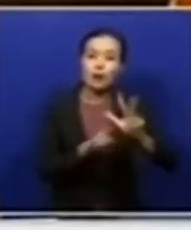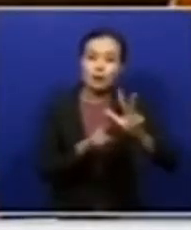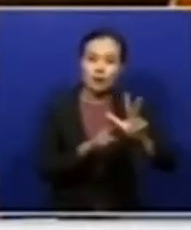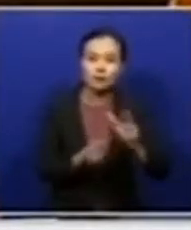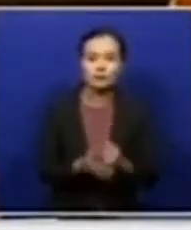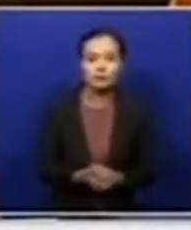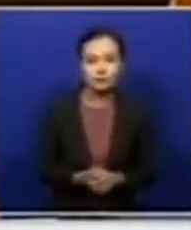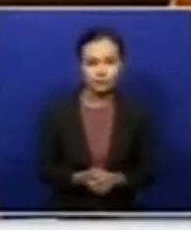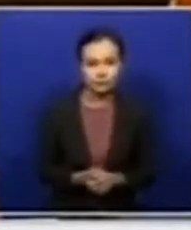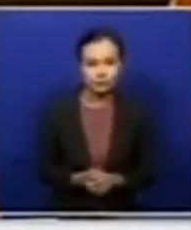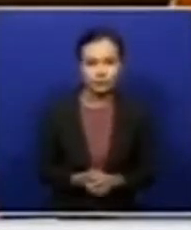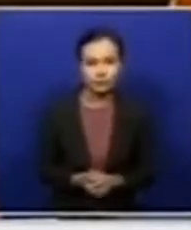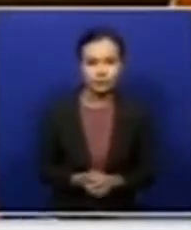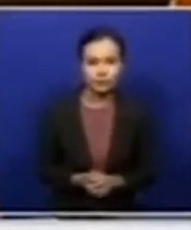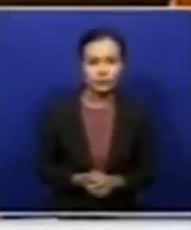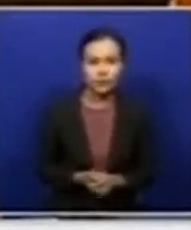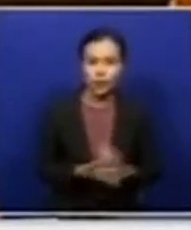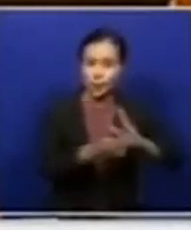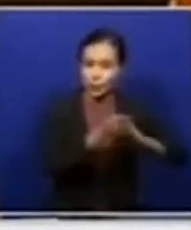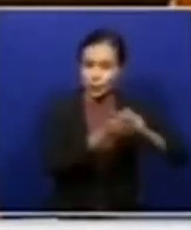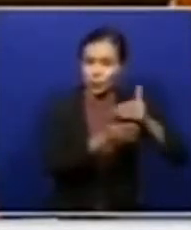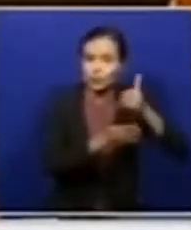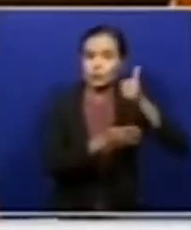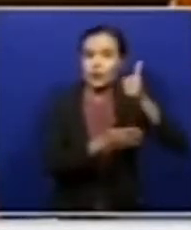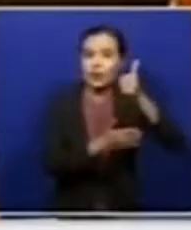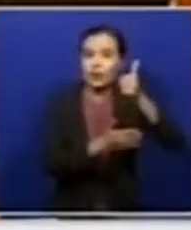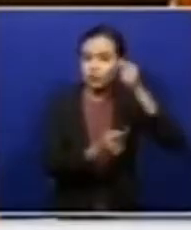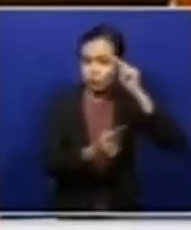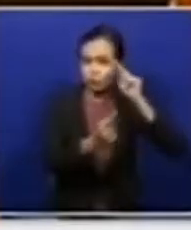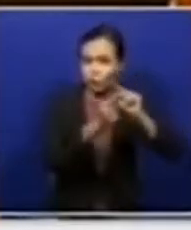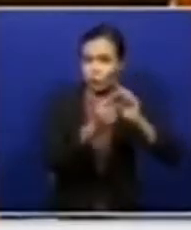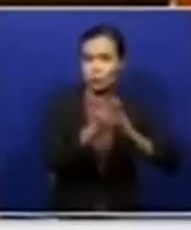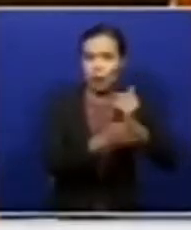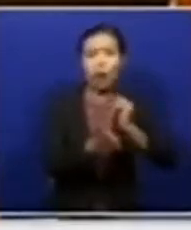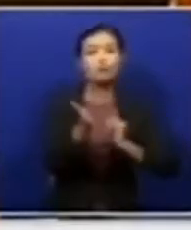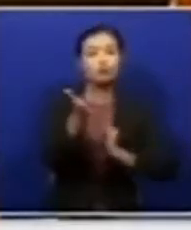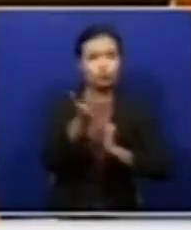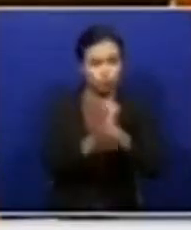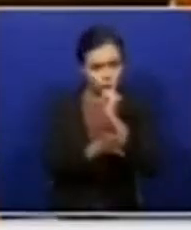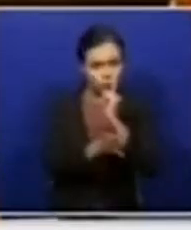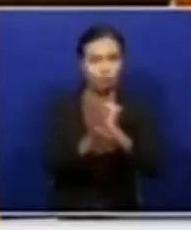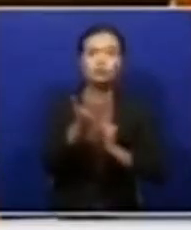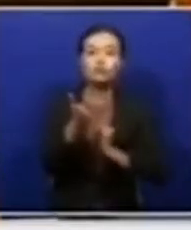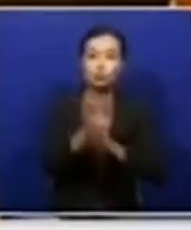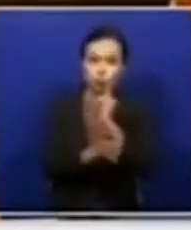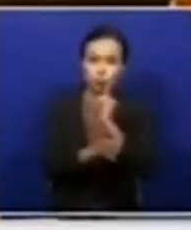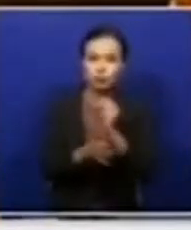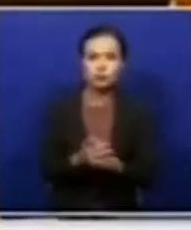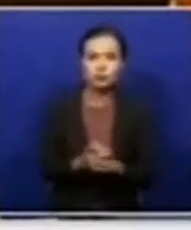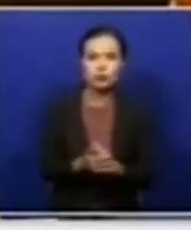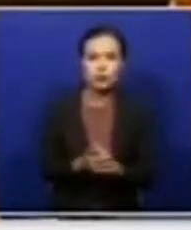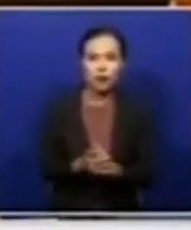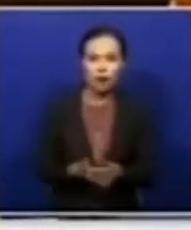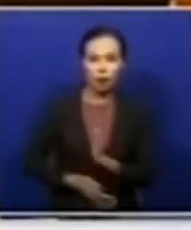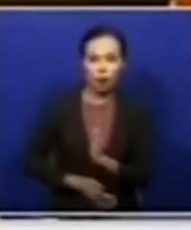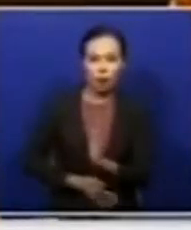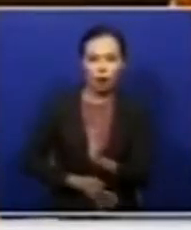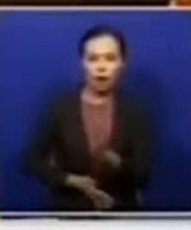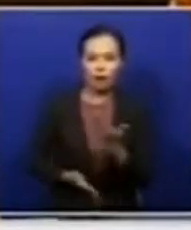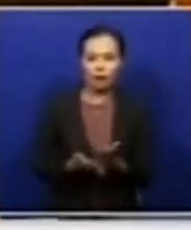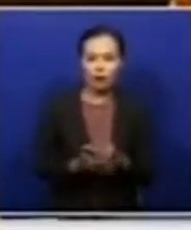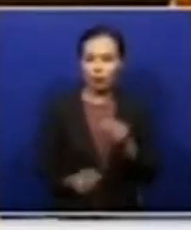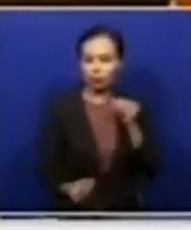อกว่าบรรลุวัตถุผลสัมฤทธิ์ของท่านคือถูกต้องคือไม่ผ่านคนกลางให้เงินตรงเวล